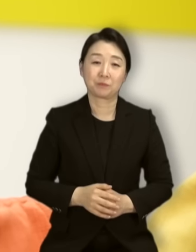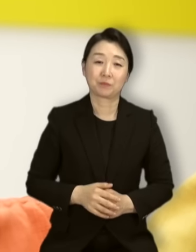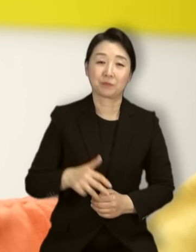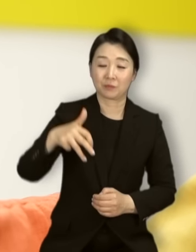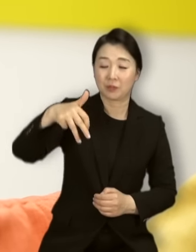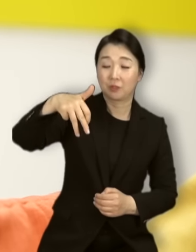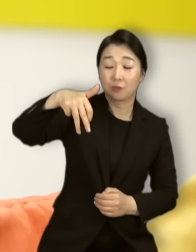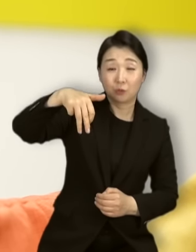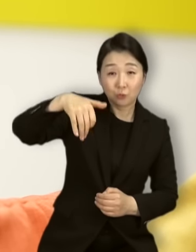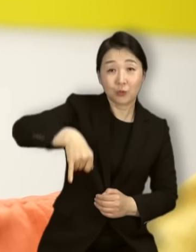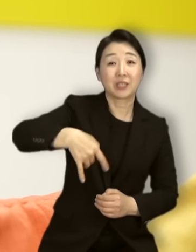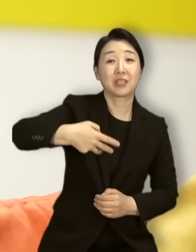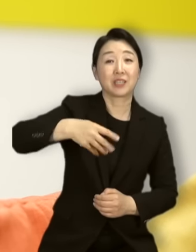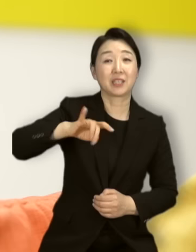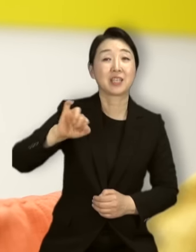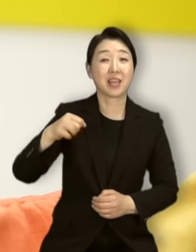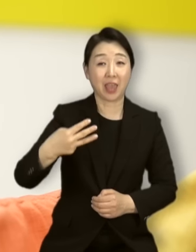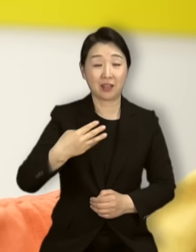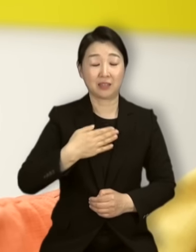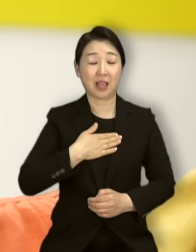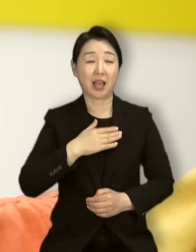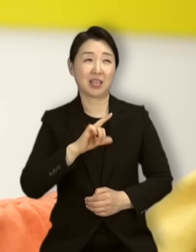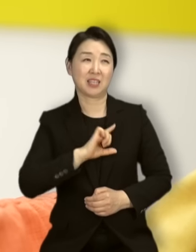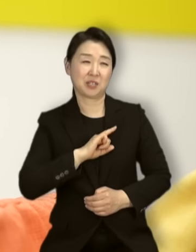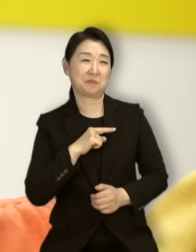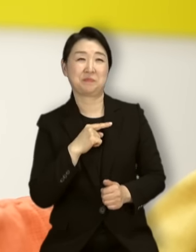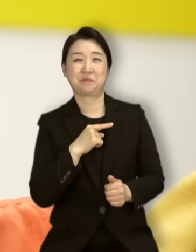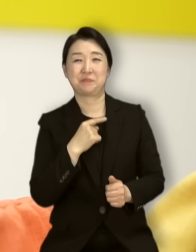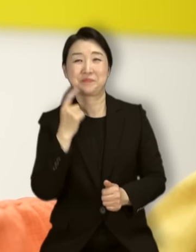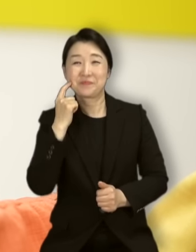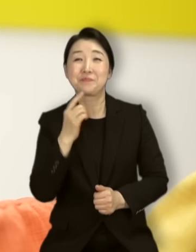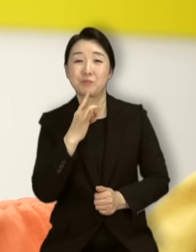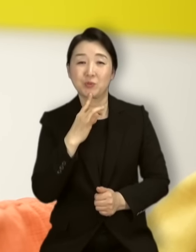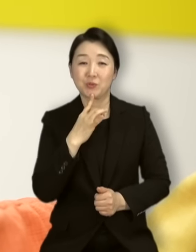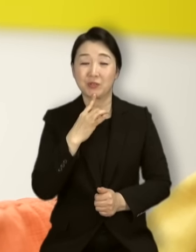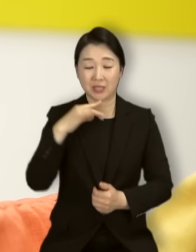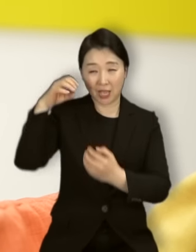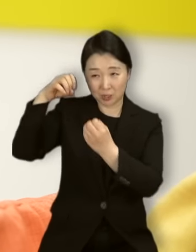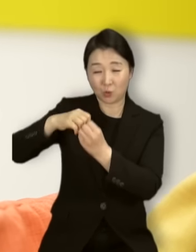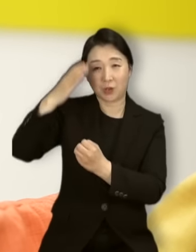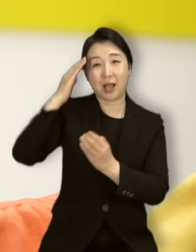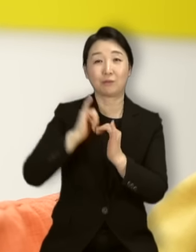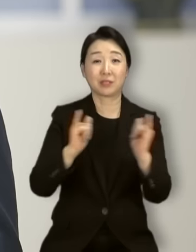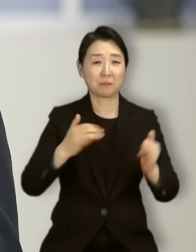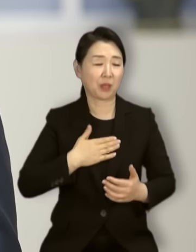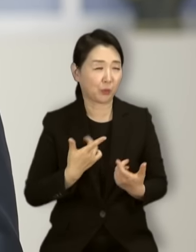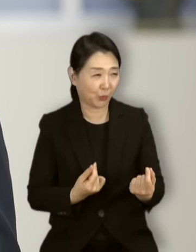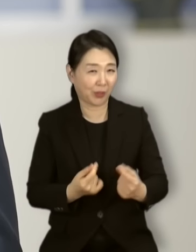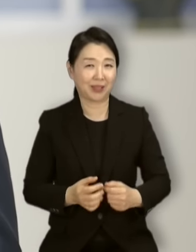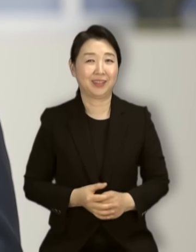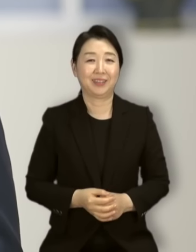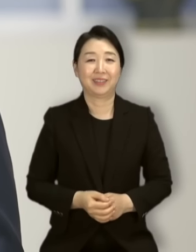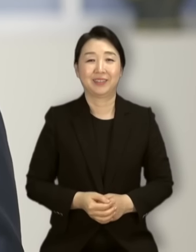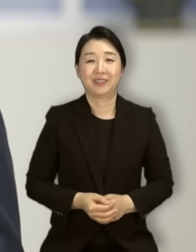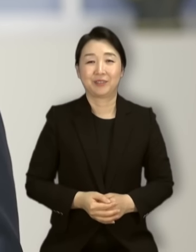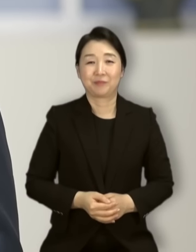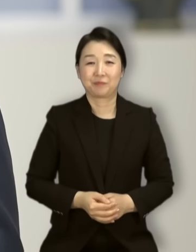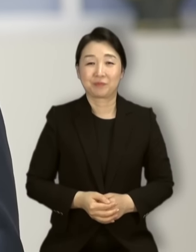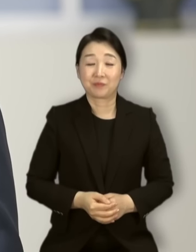키리엘 UN 그냥 저의 예명을 뿐이고 저는 정말 전통 한국인입니다 저도 맞